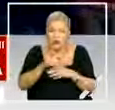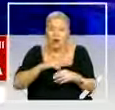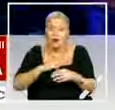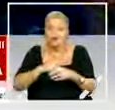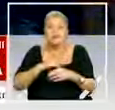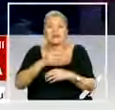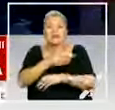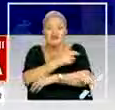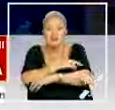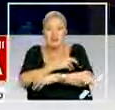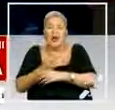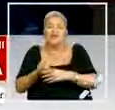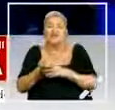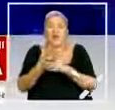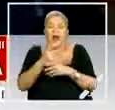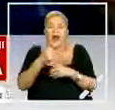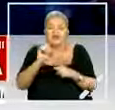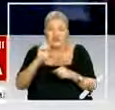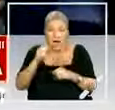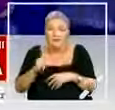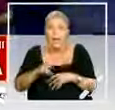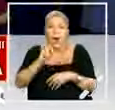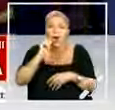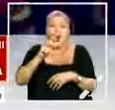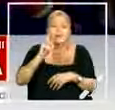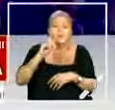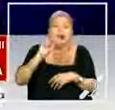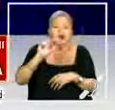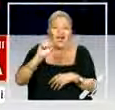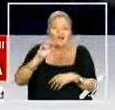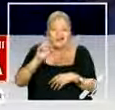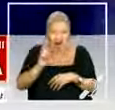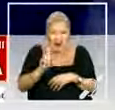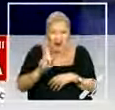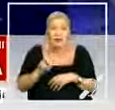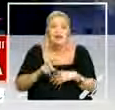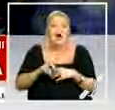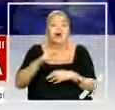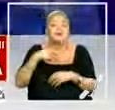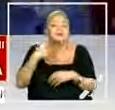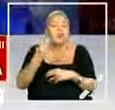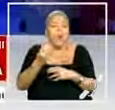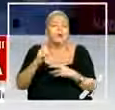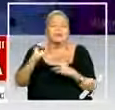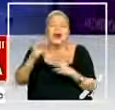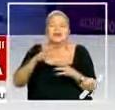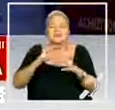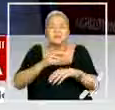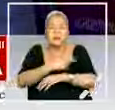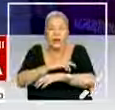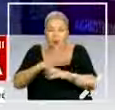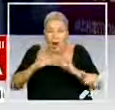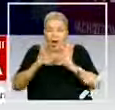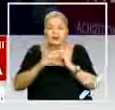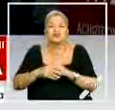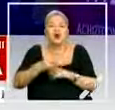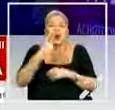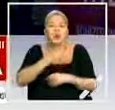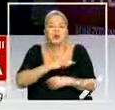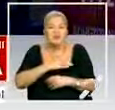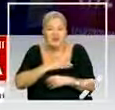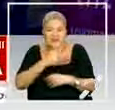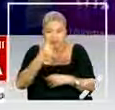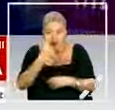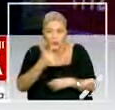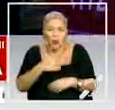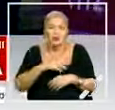la Spitalul Floreasca, 8 la Bagdasarateni, 3 la Spitalul de Arș și câte unul la Spitalul Universitar și